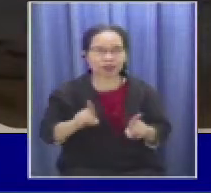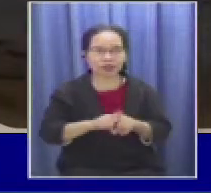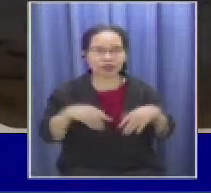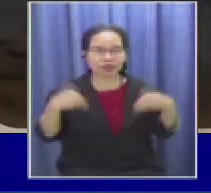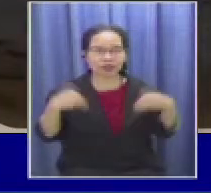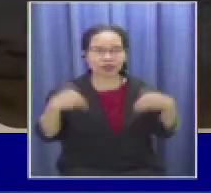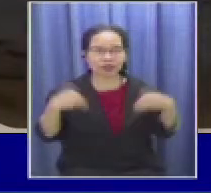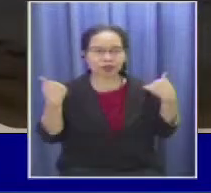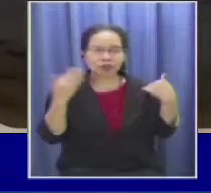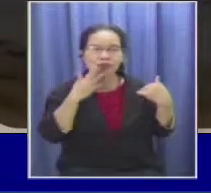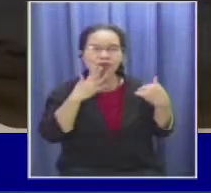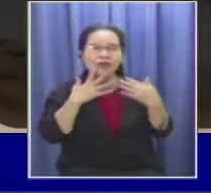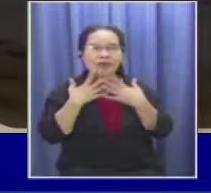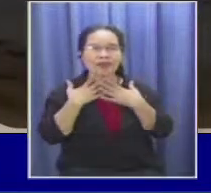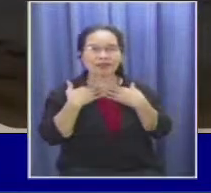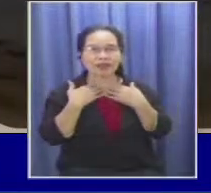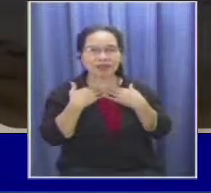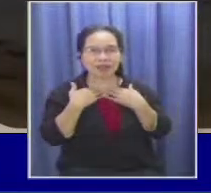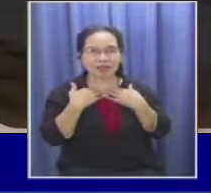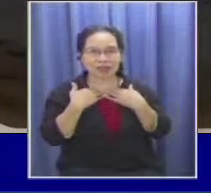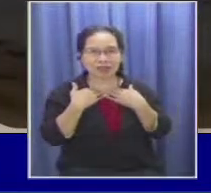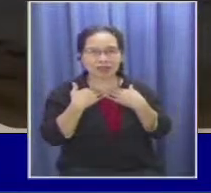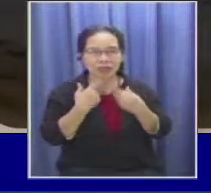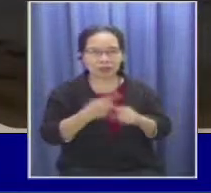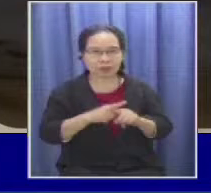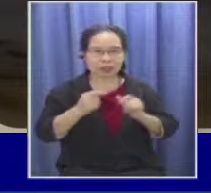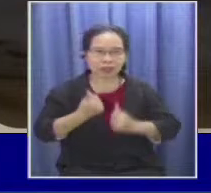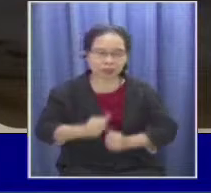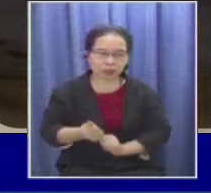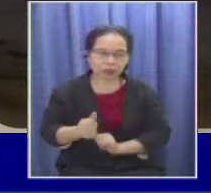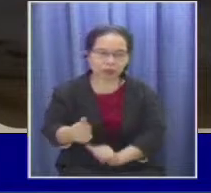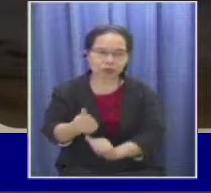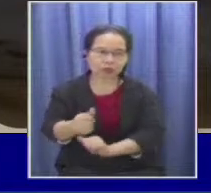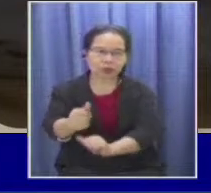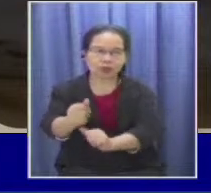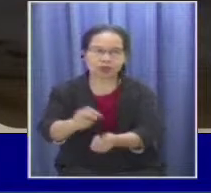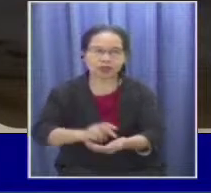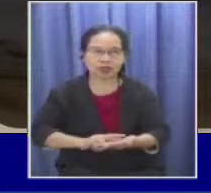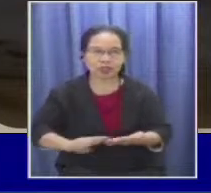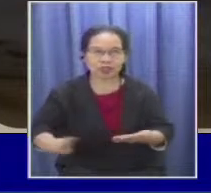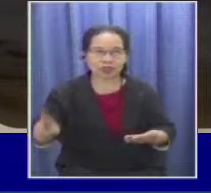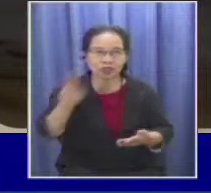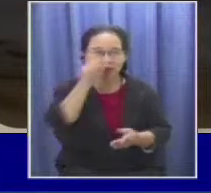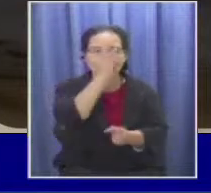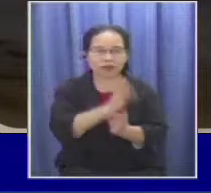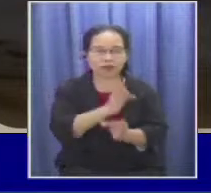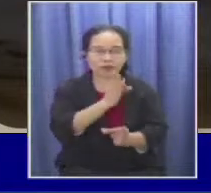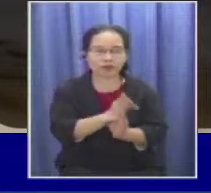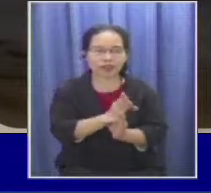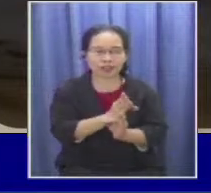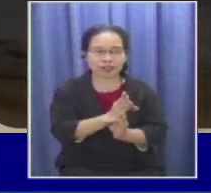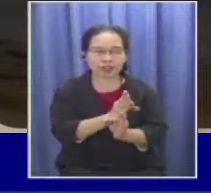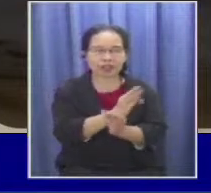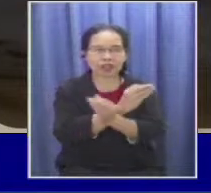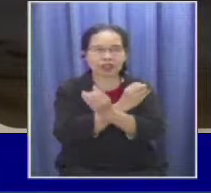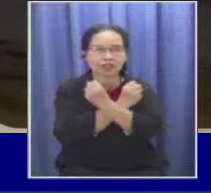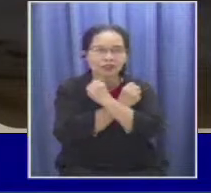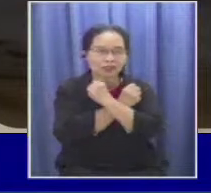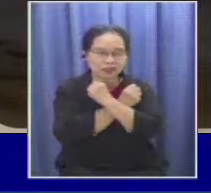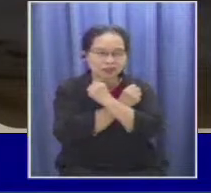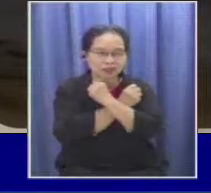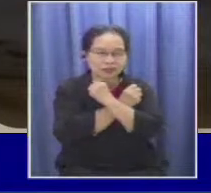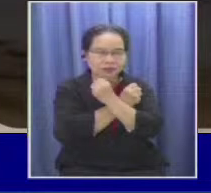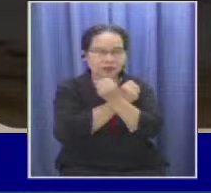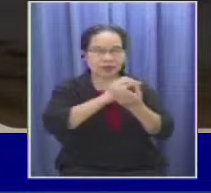firi emabunu bremu akono ho na di tenene gidie